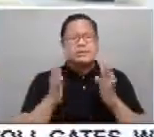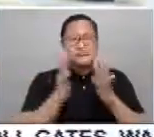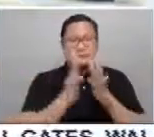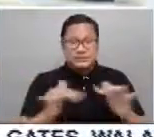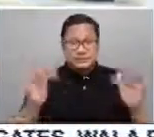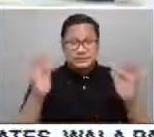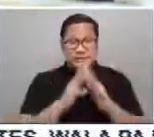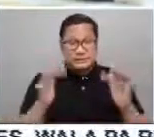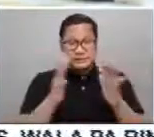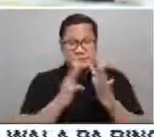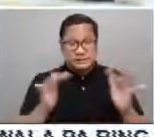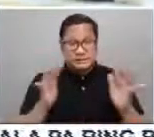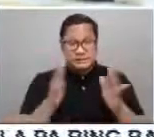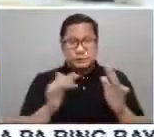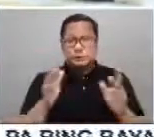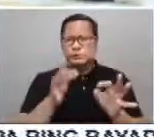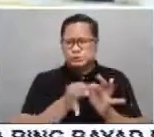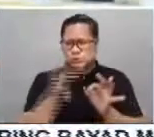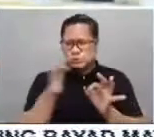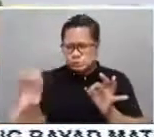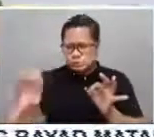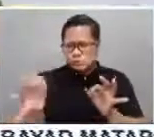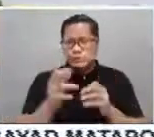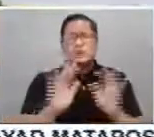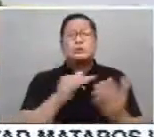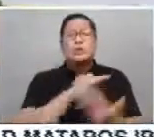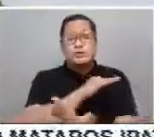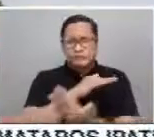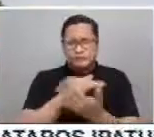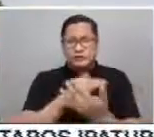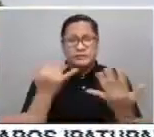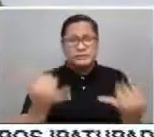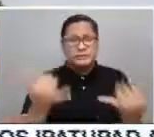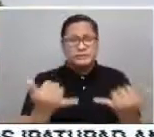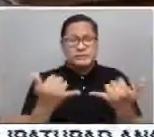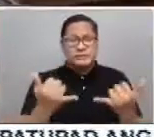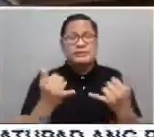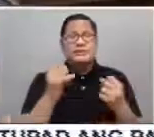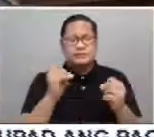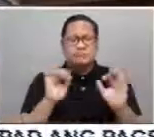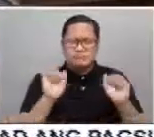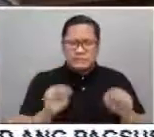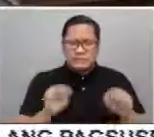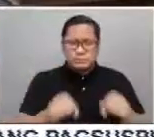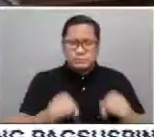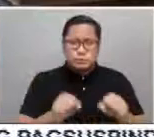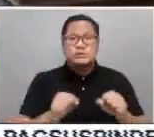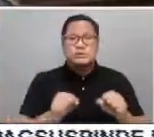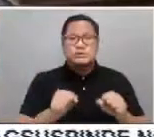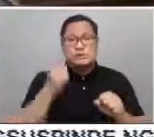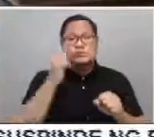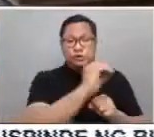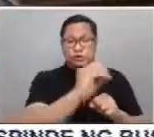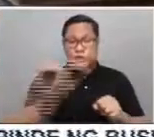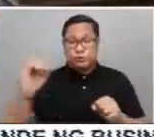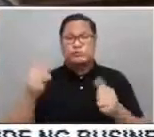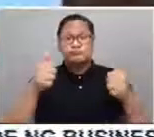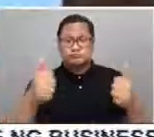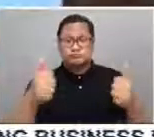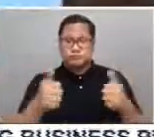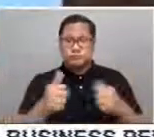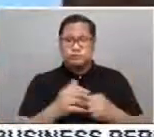Sa katunayan, kung may makapaglalabas anya ng ebidensya na may kinasasangkutan silang korupsyon, handa siyang magbitiw sa